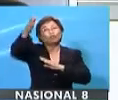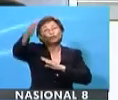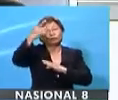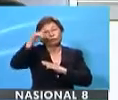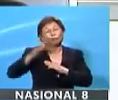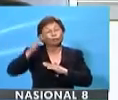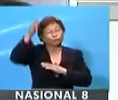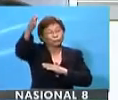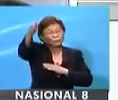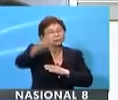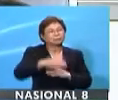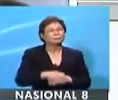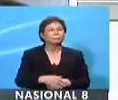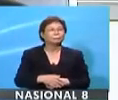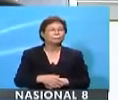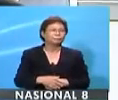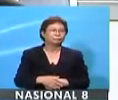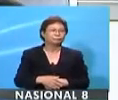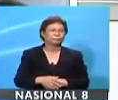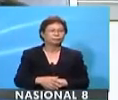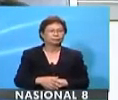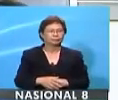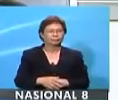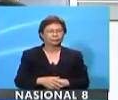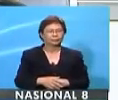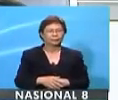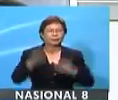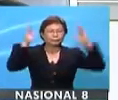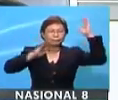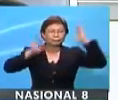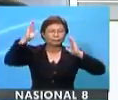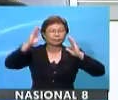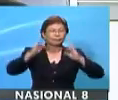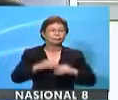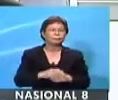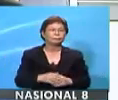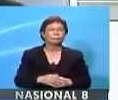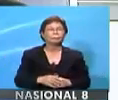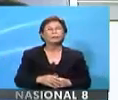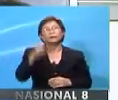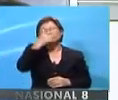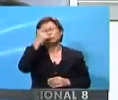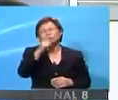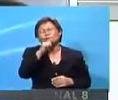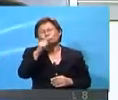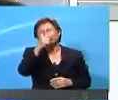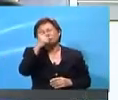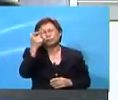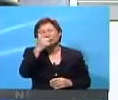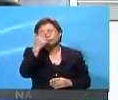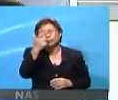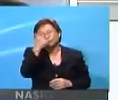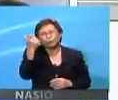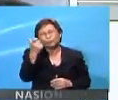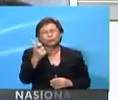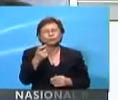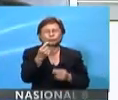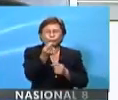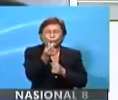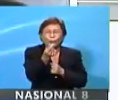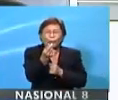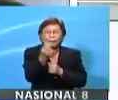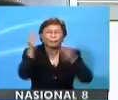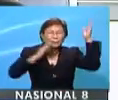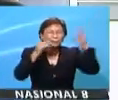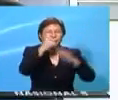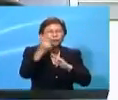private capital it is very attractive lah Malaysia ni. Not because of the ringgit, but because the infrastructure, because